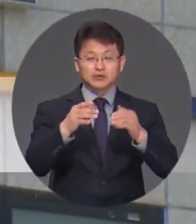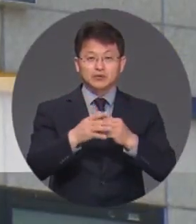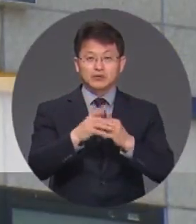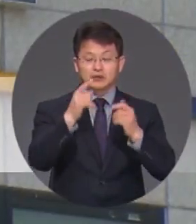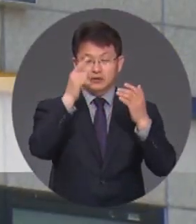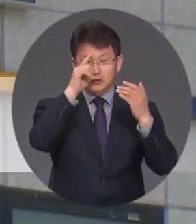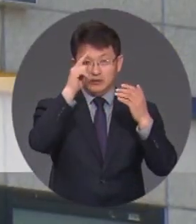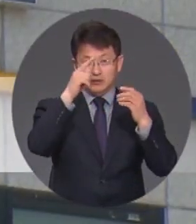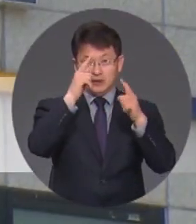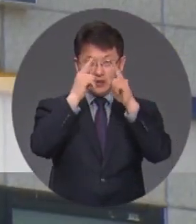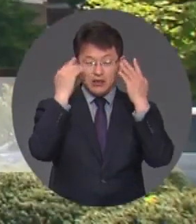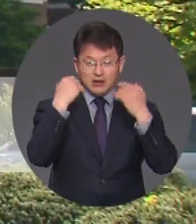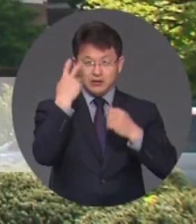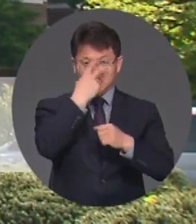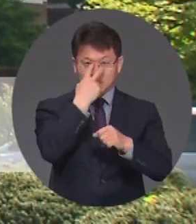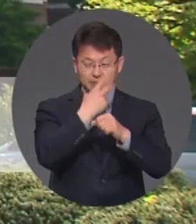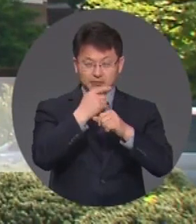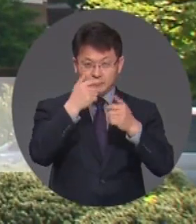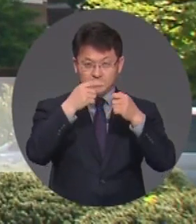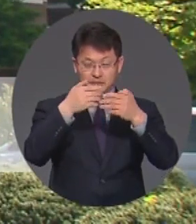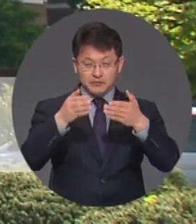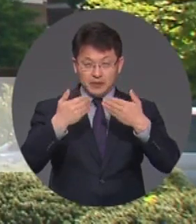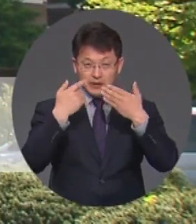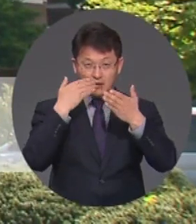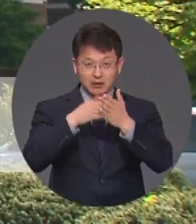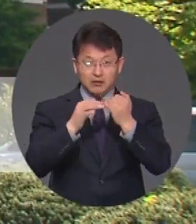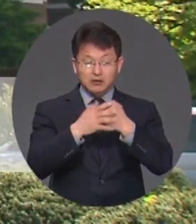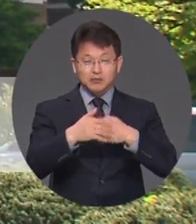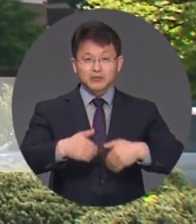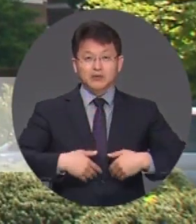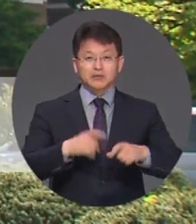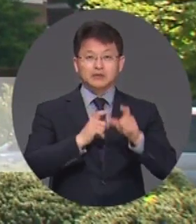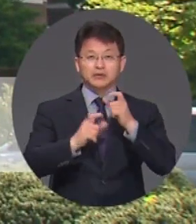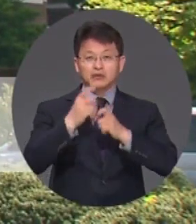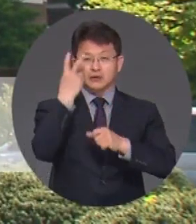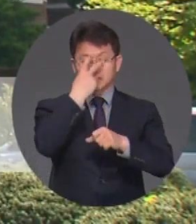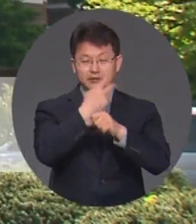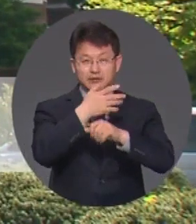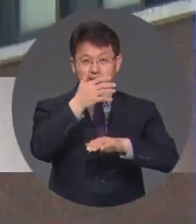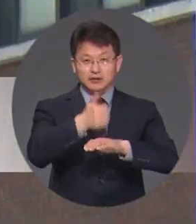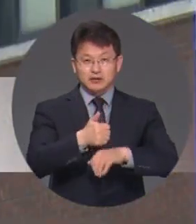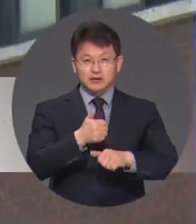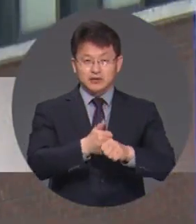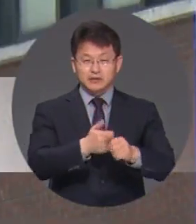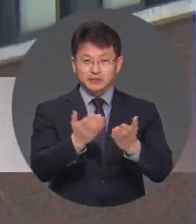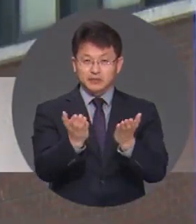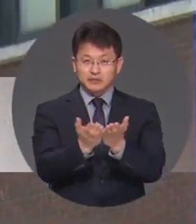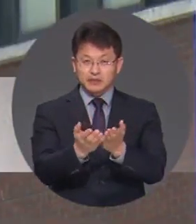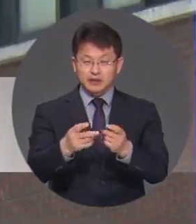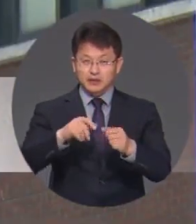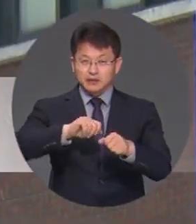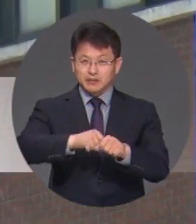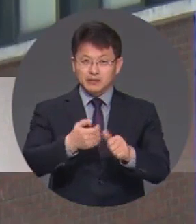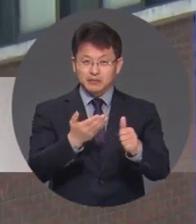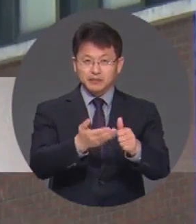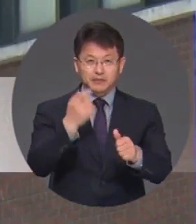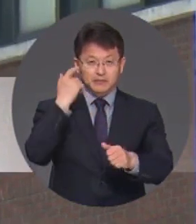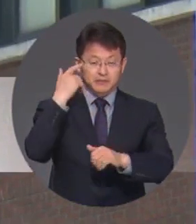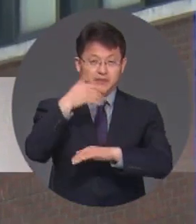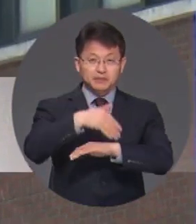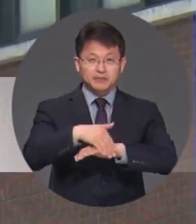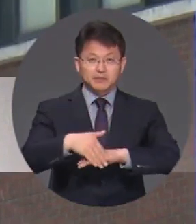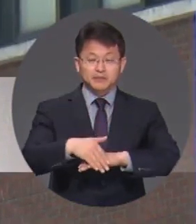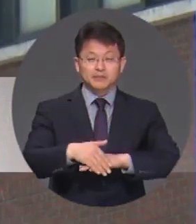대학측에 자체 조사 내용을 살펴본 뒤 필요하면 추가 감사에 나서 결과에 따라 적절한 조치를 할 계획이라고 밝혔습니다